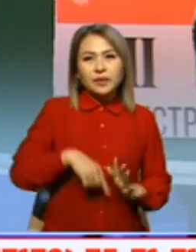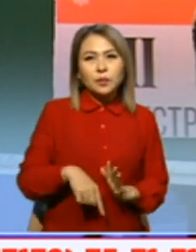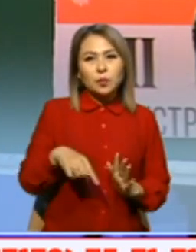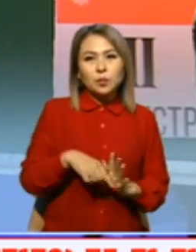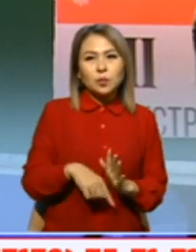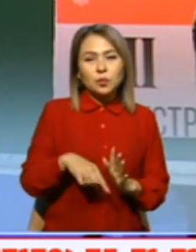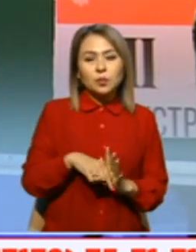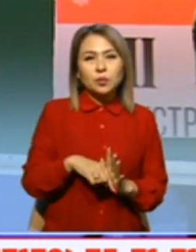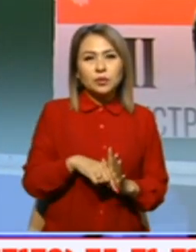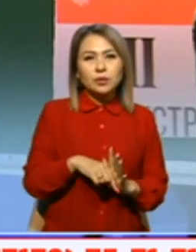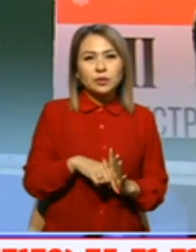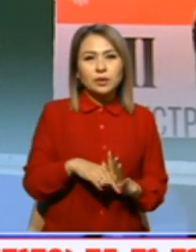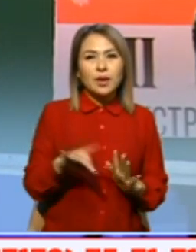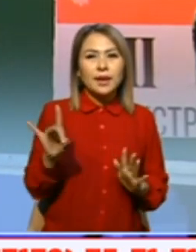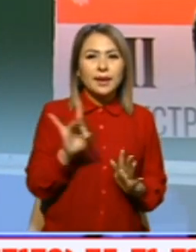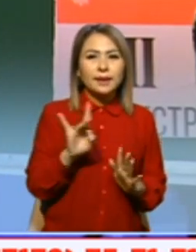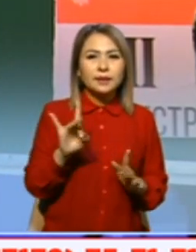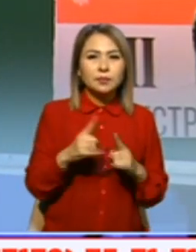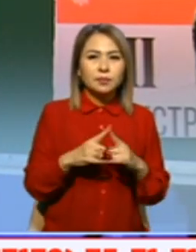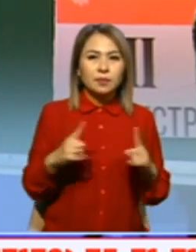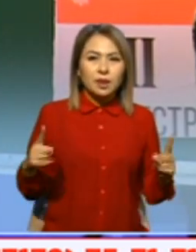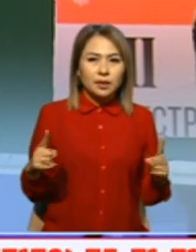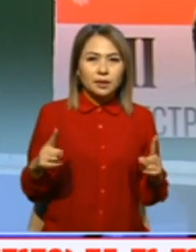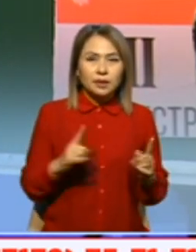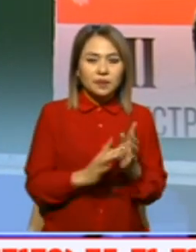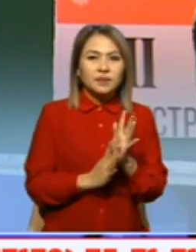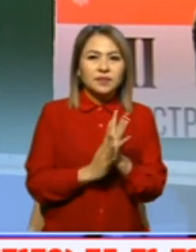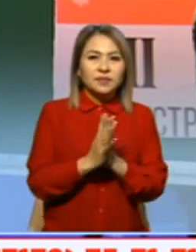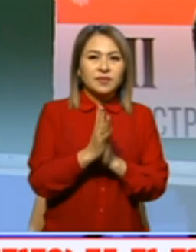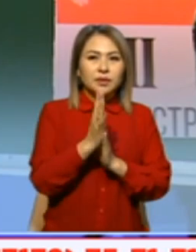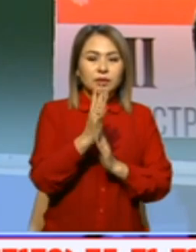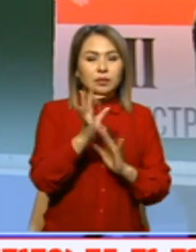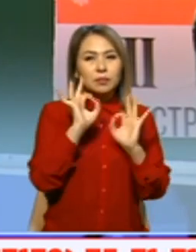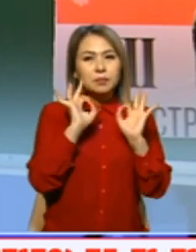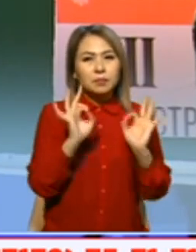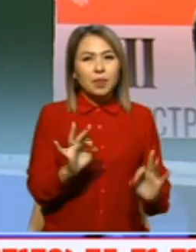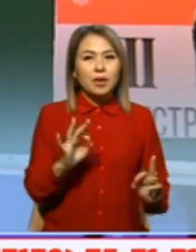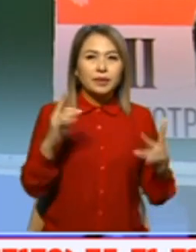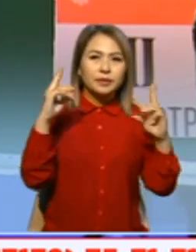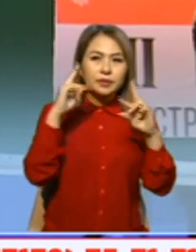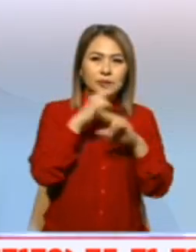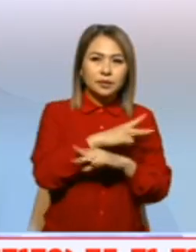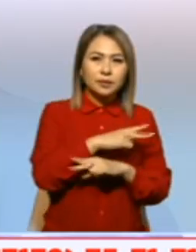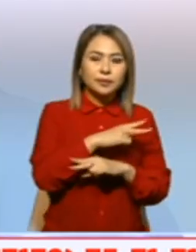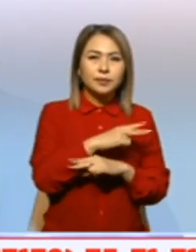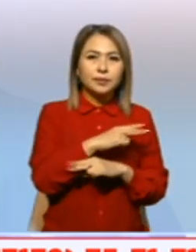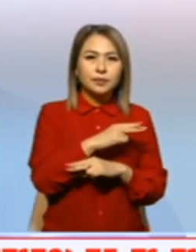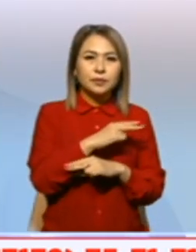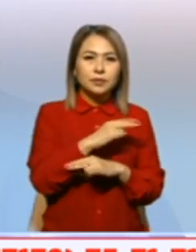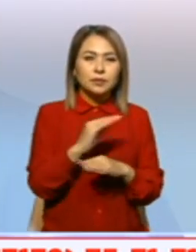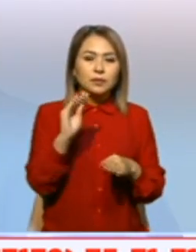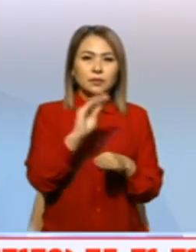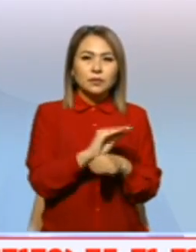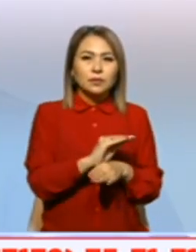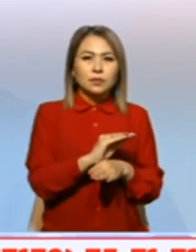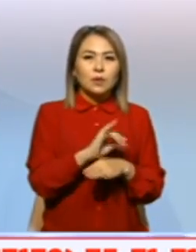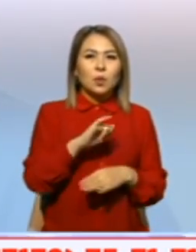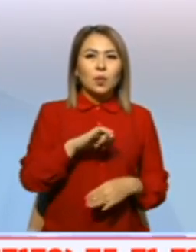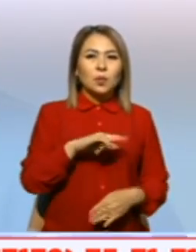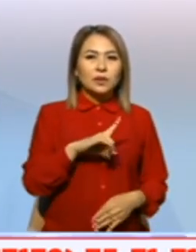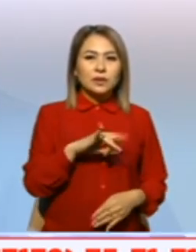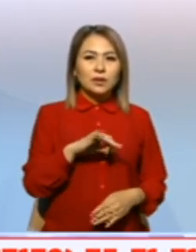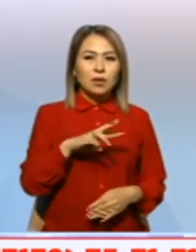баланың ұрықтың размері, оның жүктіліктің мерзіміне сай өсіп жатыр ма. Сонымен қатар УЗИ маркер деген